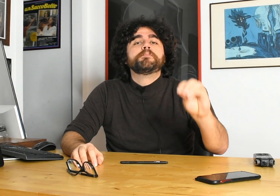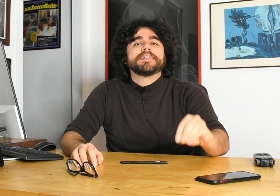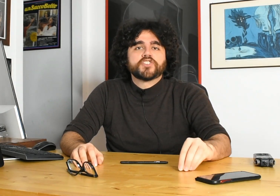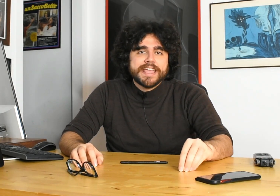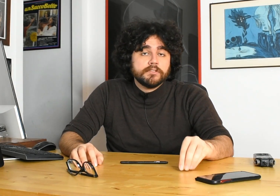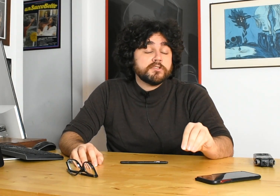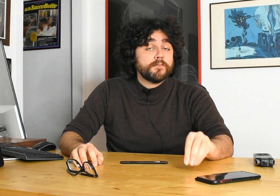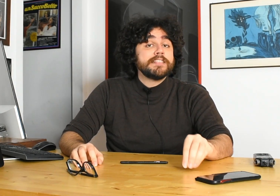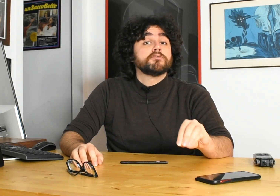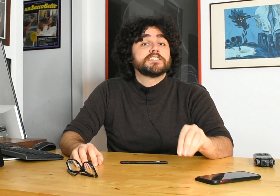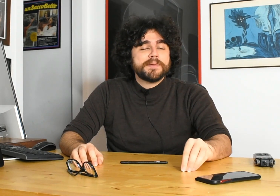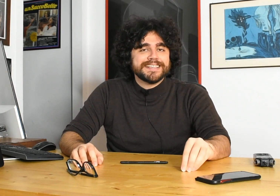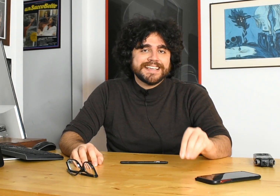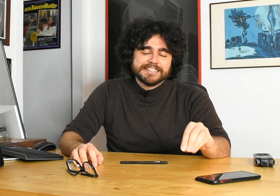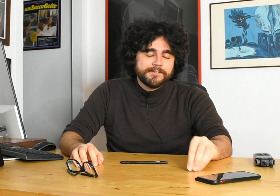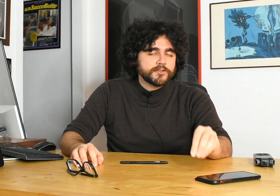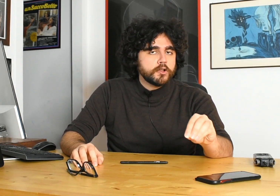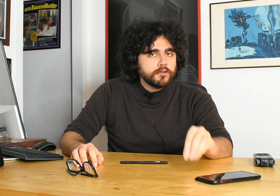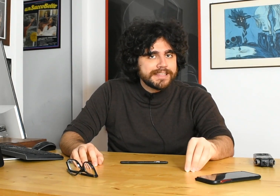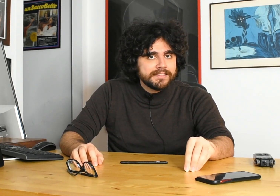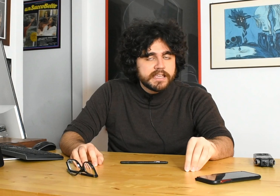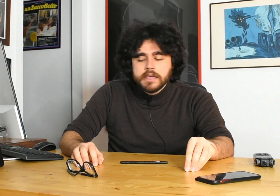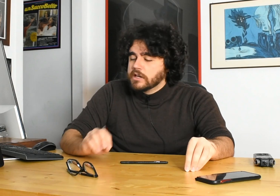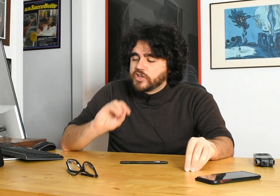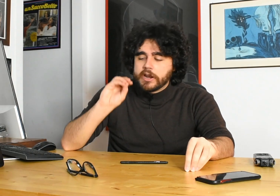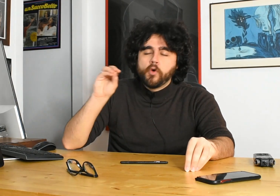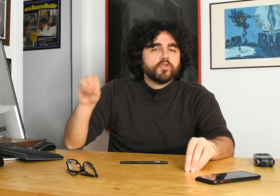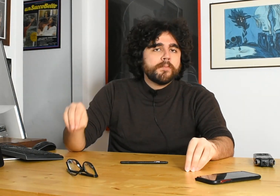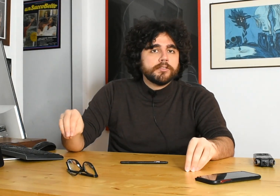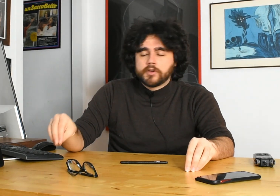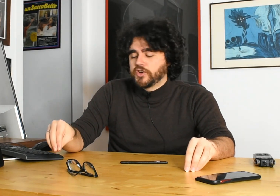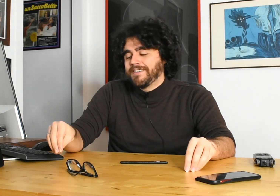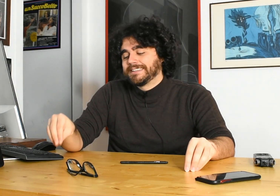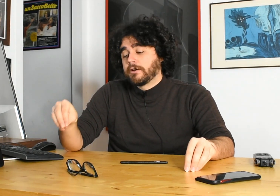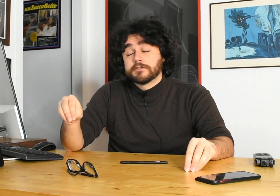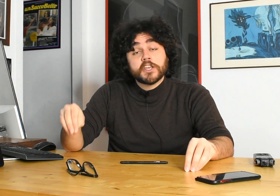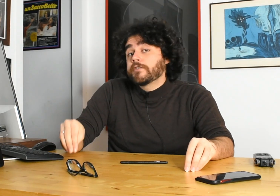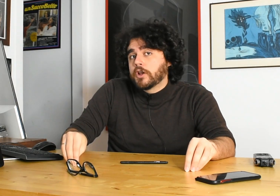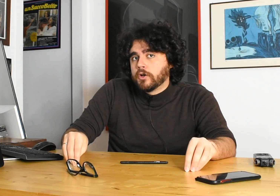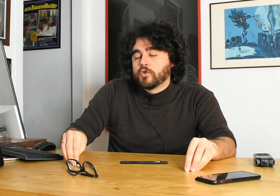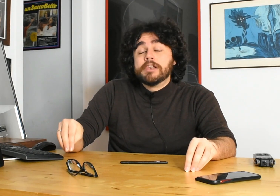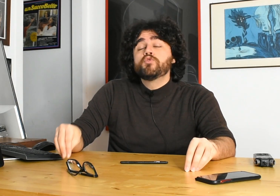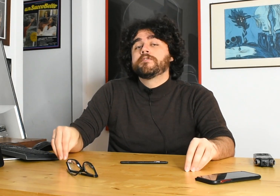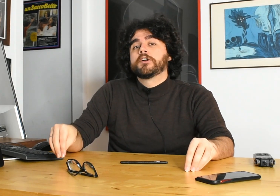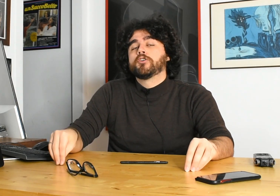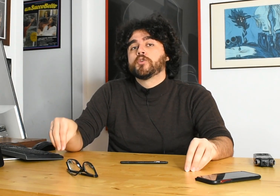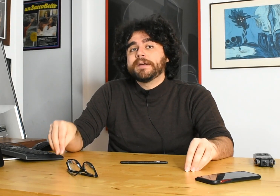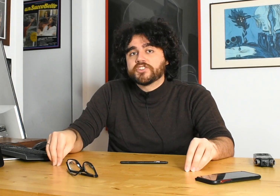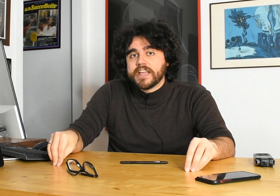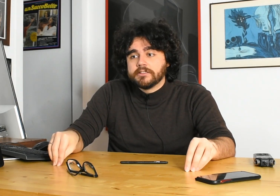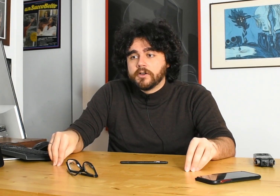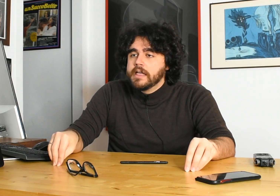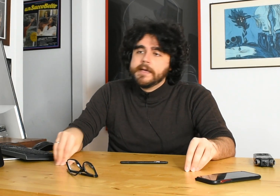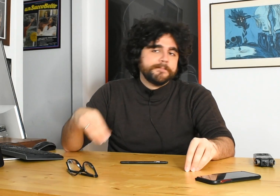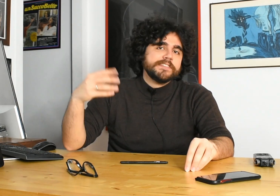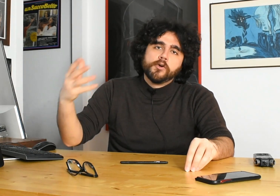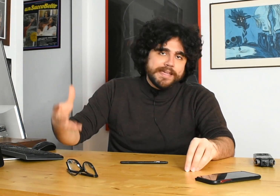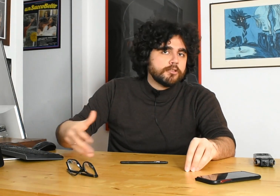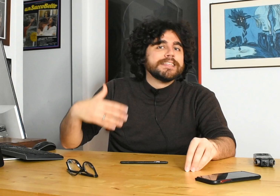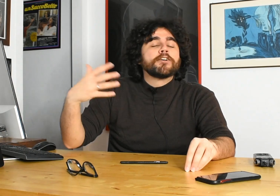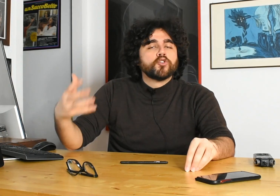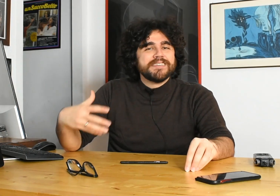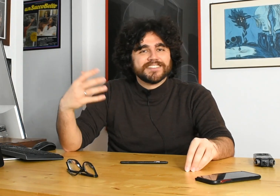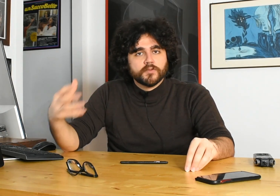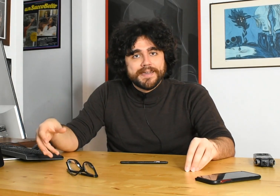per l'1% di aumento di spese attraverso il contante c'era un aumento che oscillava tra lo 0,8 all'1,8% di